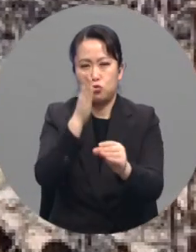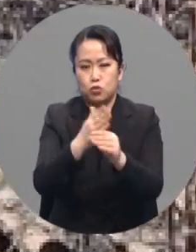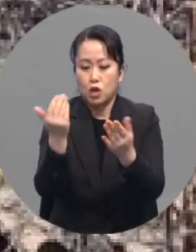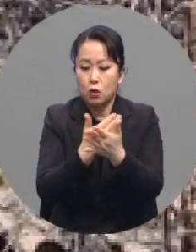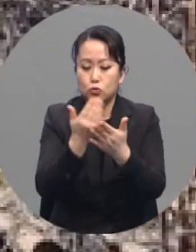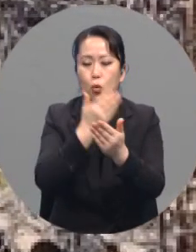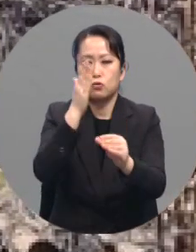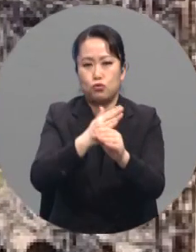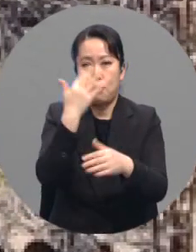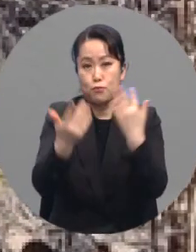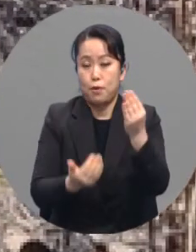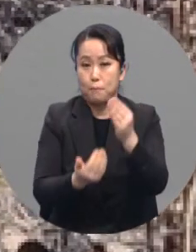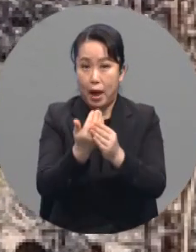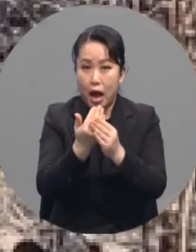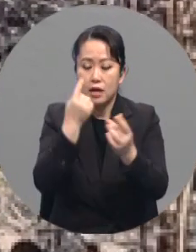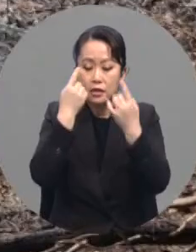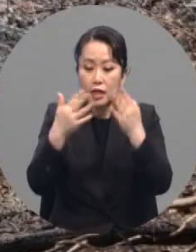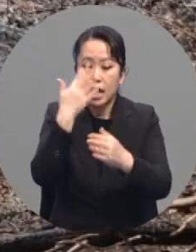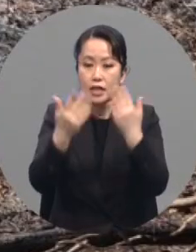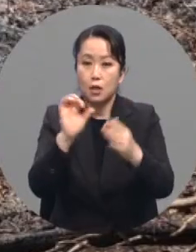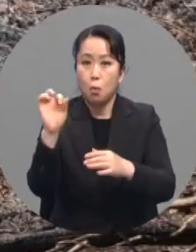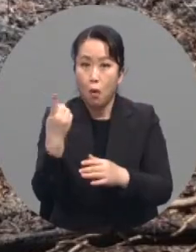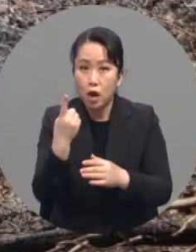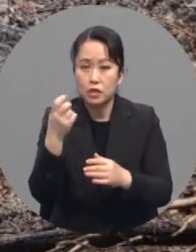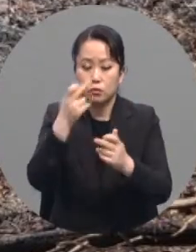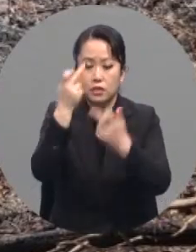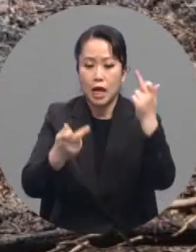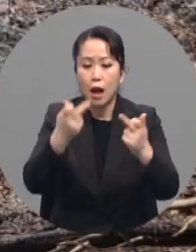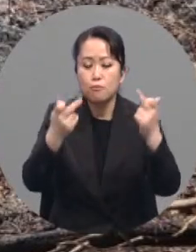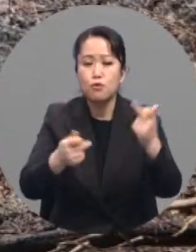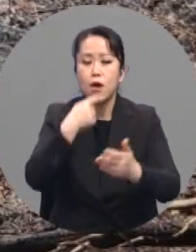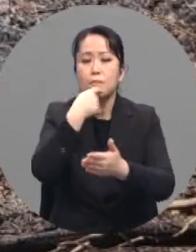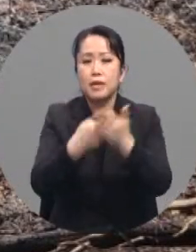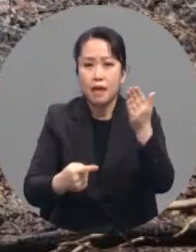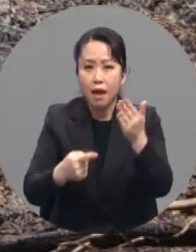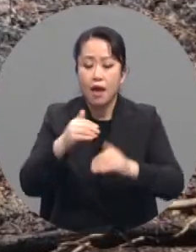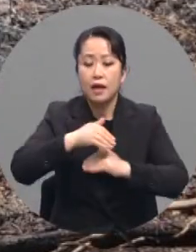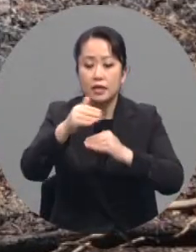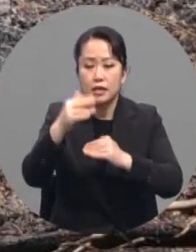정확한 화재 원인과 산불 피해 면적 등을 조사할 계획입니다